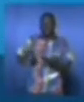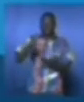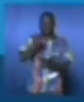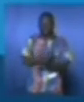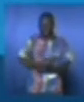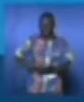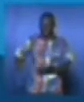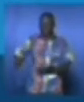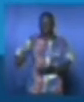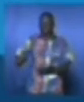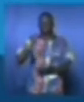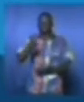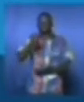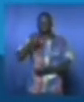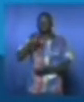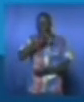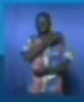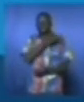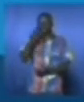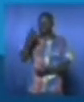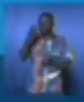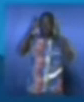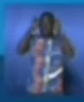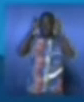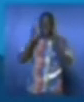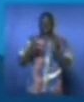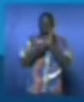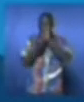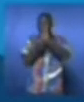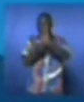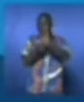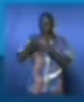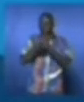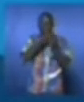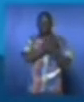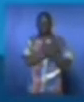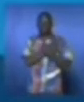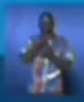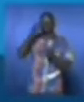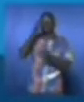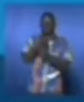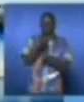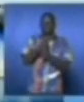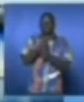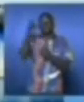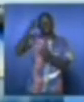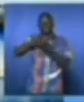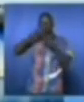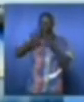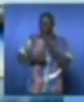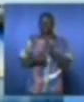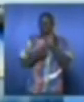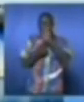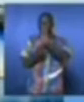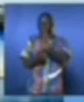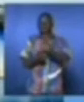Jean-Étienne Belenyegere est l'un de ces enseignants modèles qui se distinguent par l'amour de ce métier et les résultats à l'image de son dévouement. Arrivé à